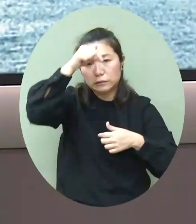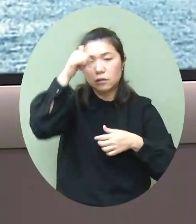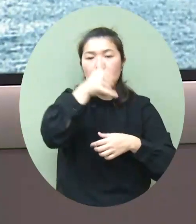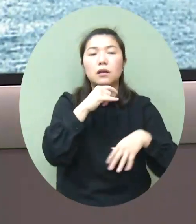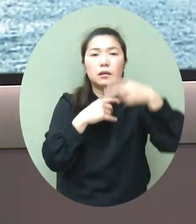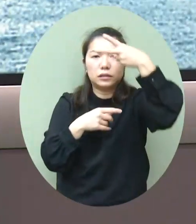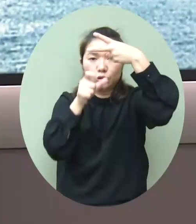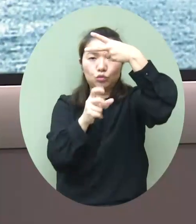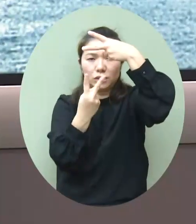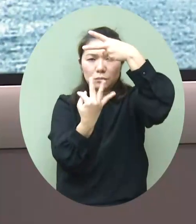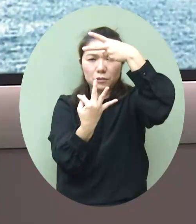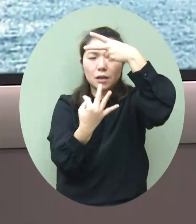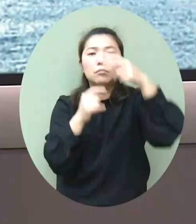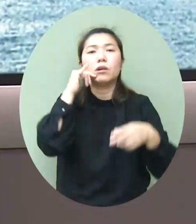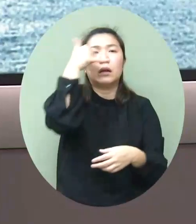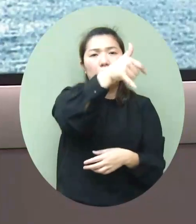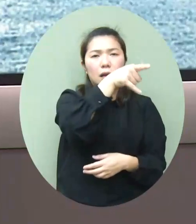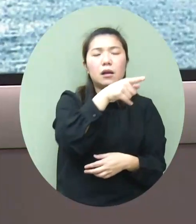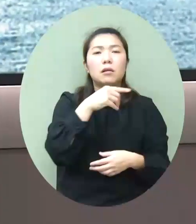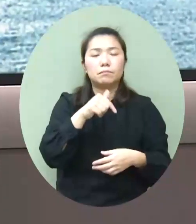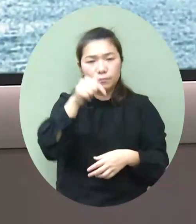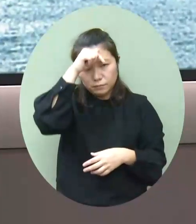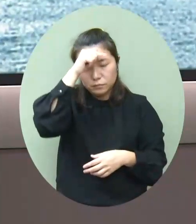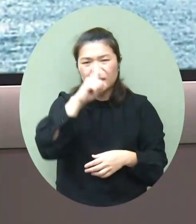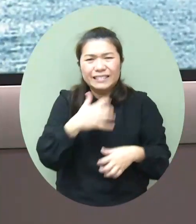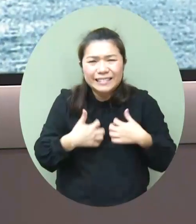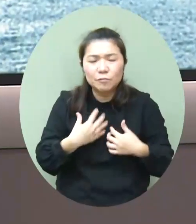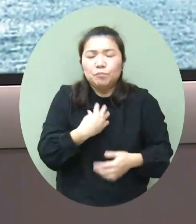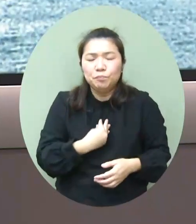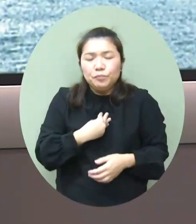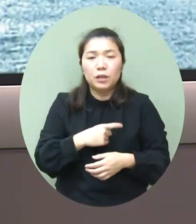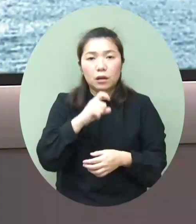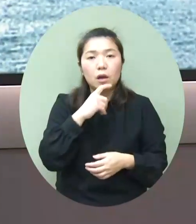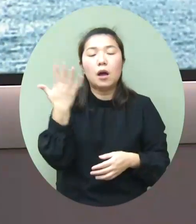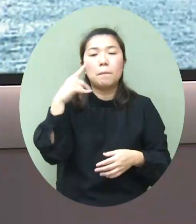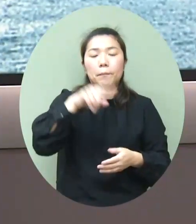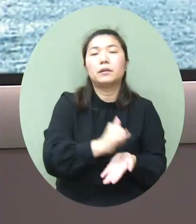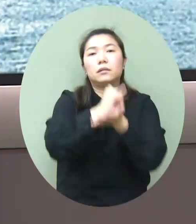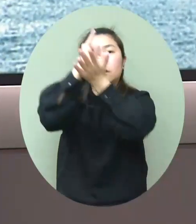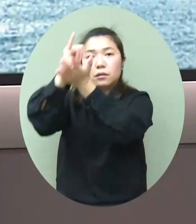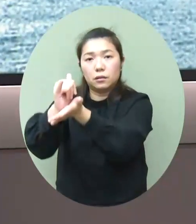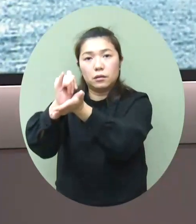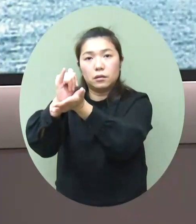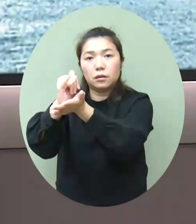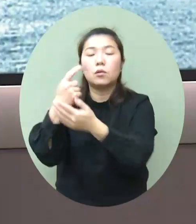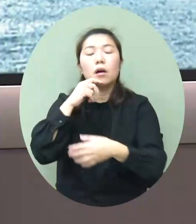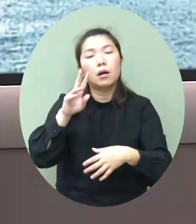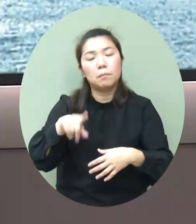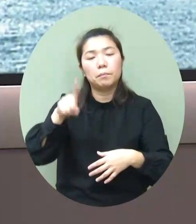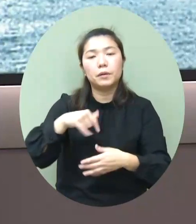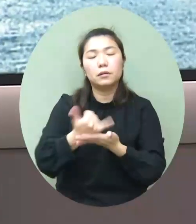急诊室2月23号下午求诊，也是气促发烧，稍